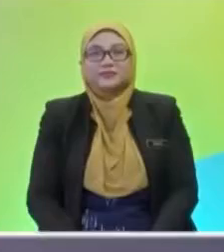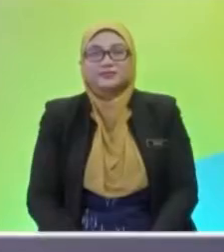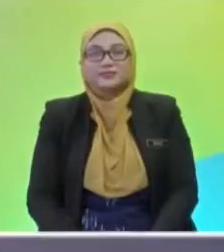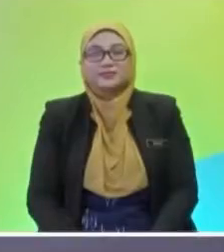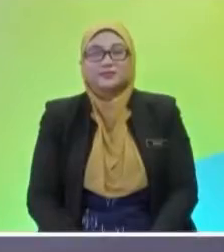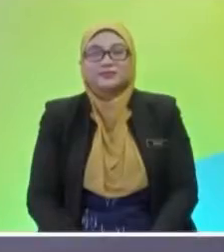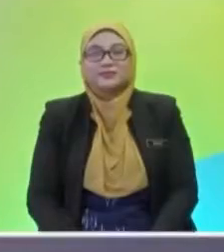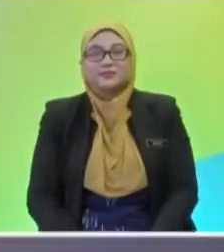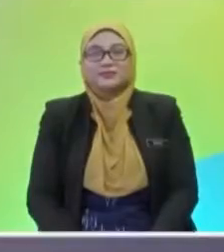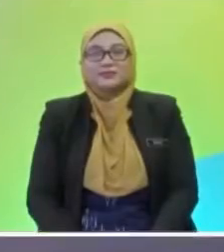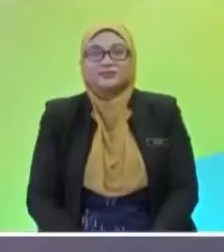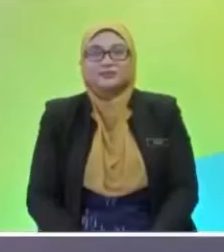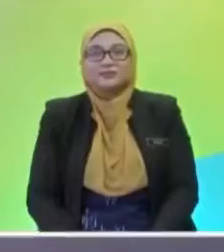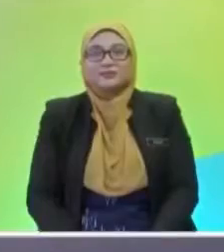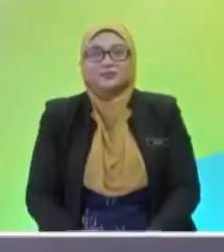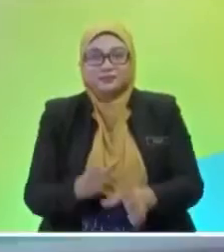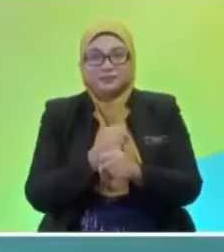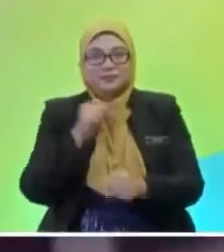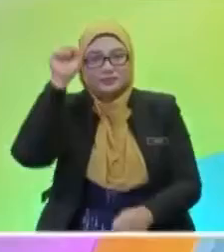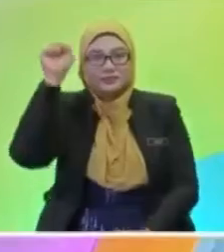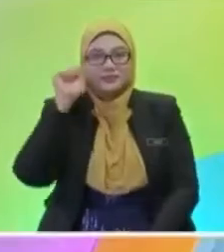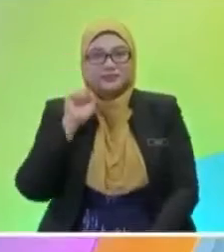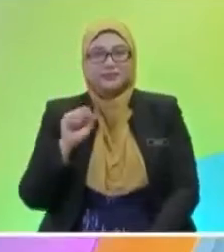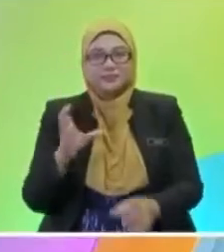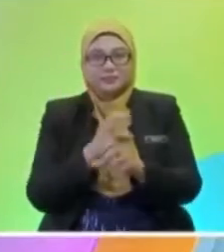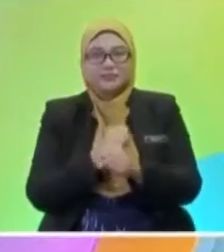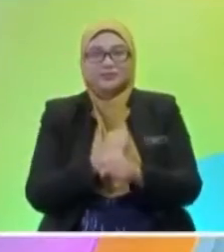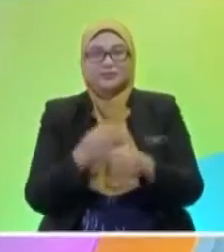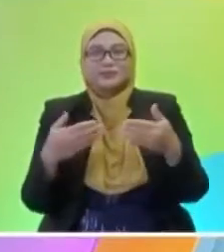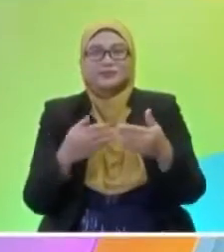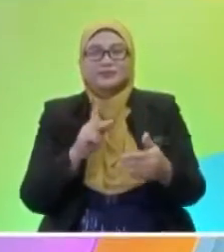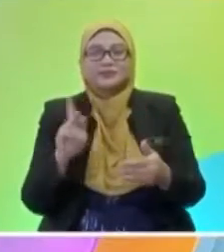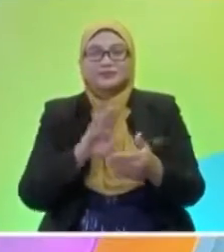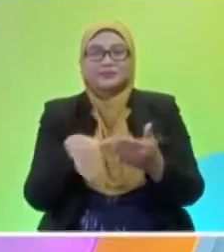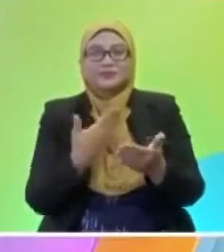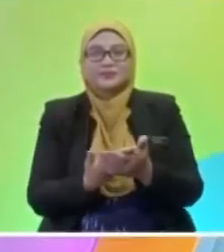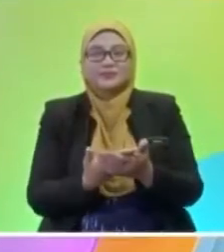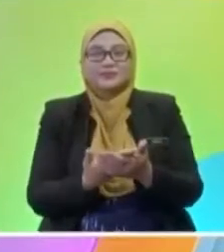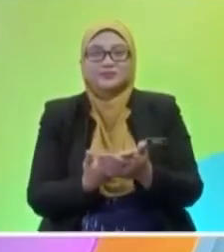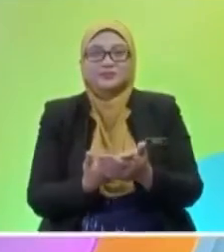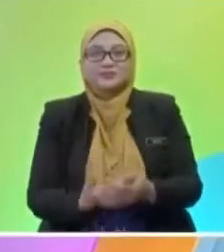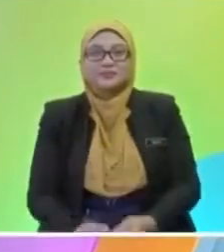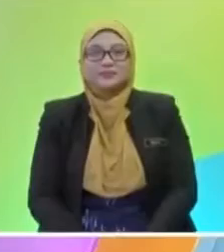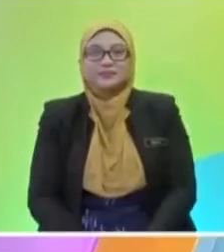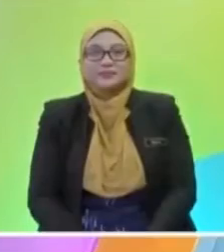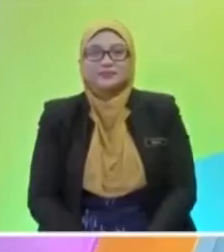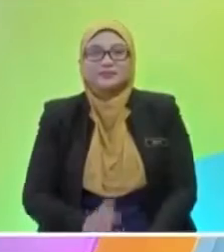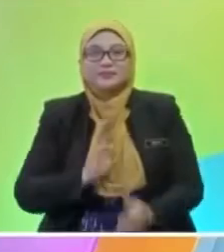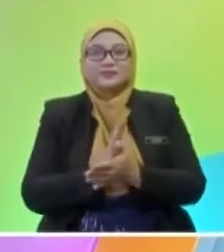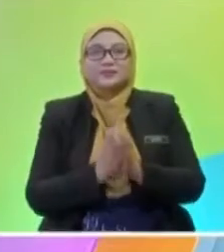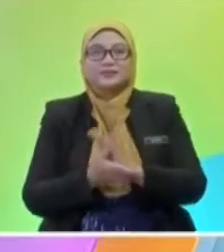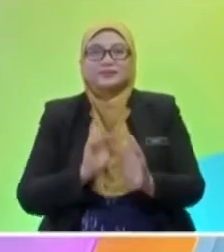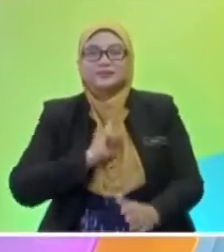Alright. Dapat Syafiqah? Dapat cikgu? Dapat sambungkan semua? Dapat sambungkan semua. Jadi kita jadi ni cikgu potong